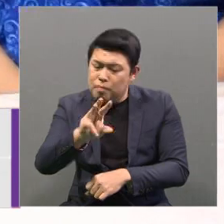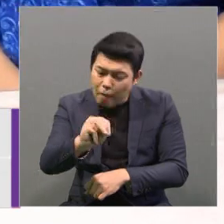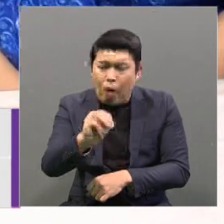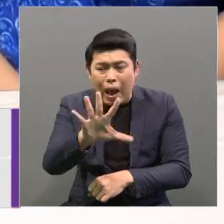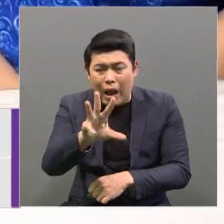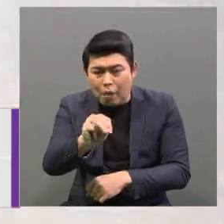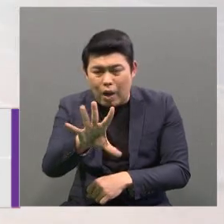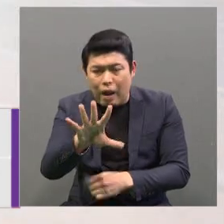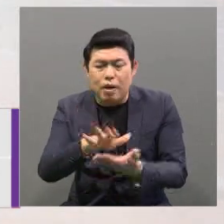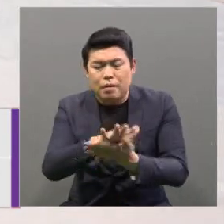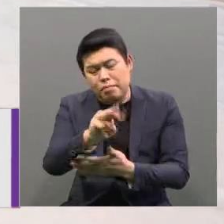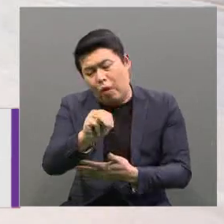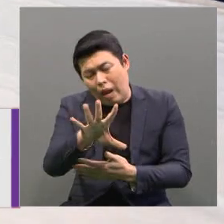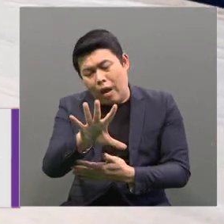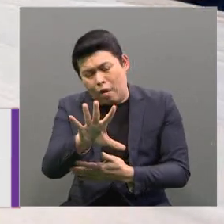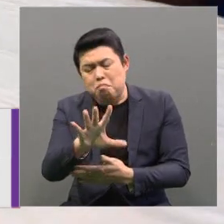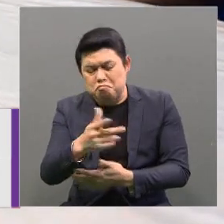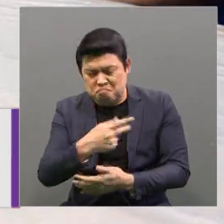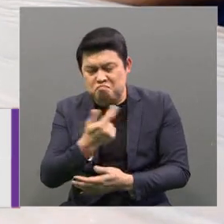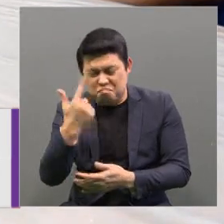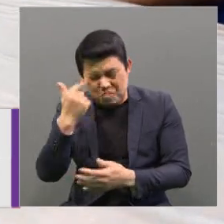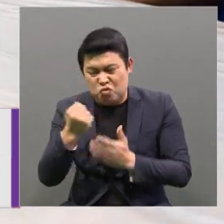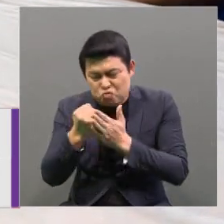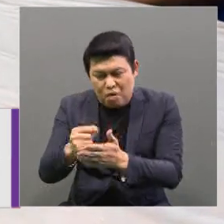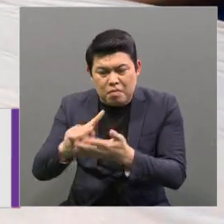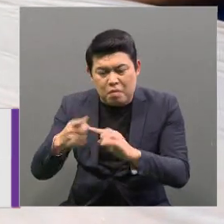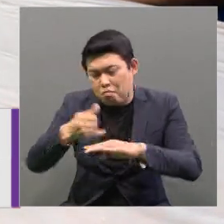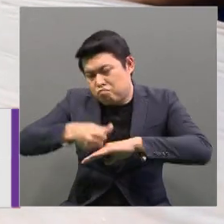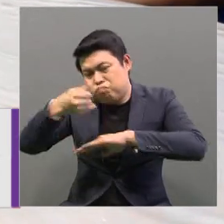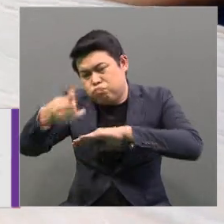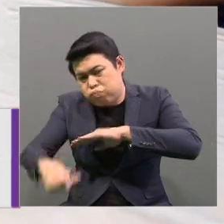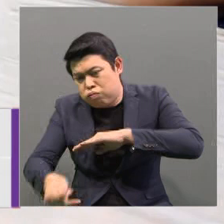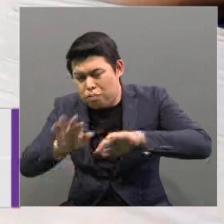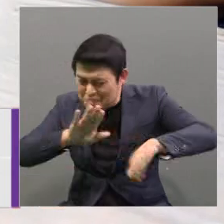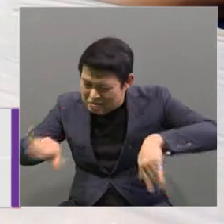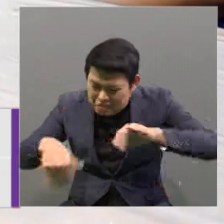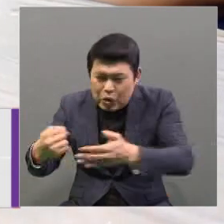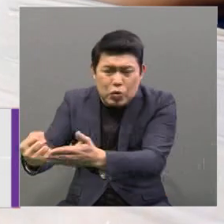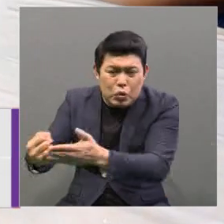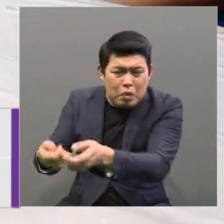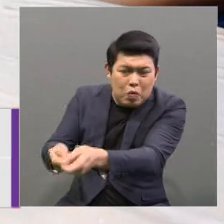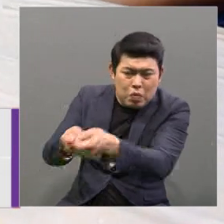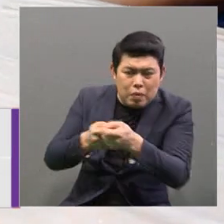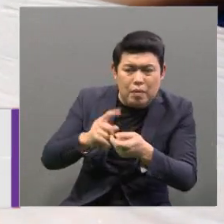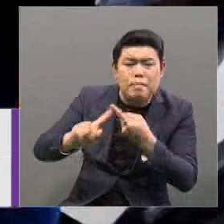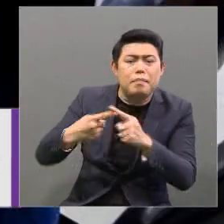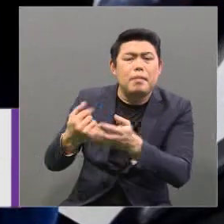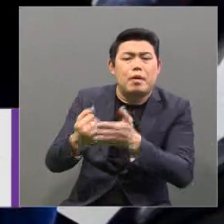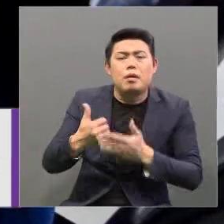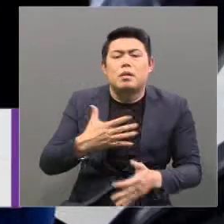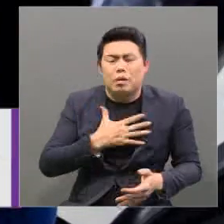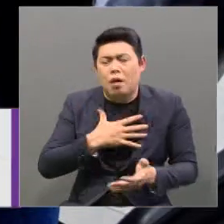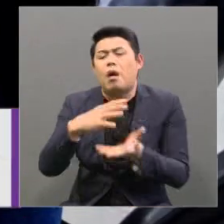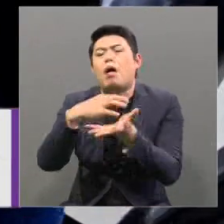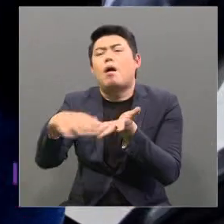ขออภัยครับม.5เท่านั้นเองนะแต่น้องกล้าหาญมากกระโดดลงไปช่วยเพื่อนที่ตกน้ำระหว่างที่นั่งเรือข้ามฟากคือน้องพิชยุทธ์เนี่ยเขาเล่